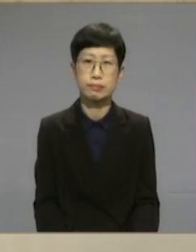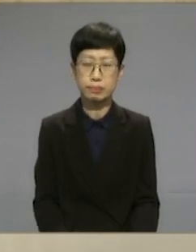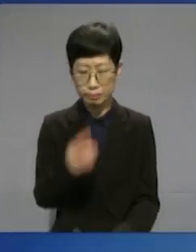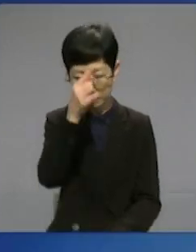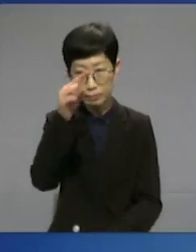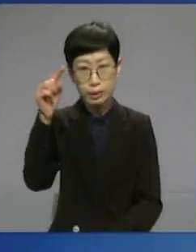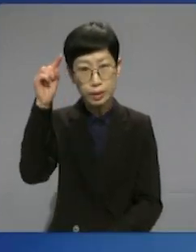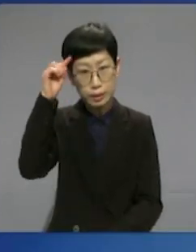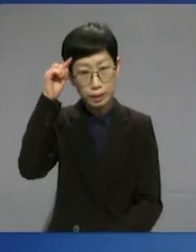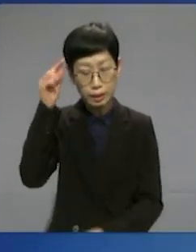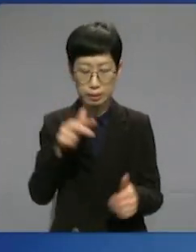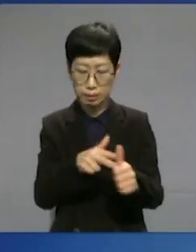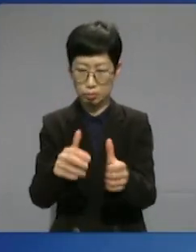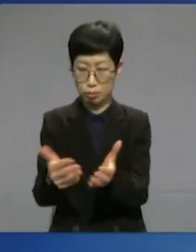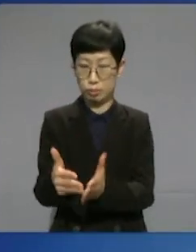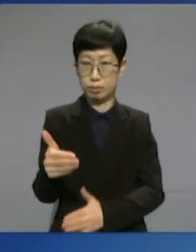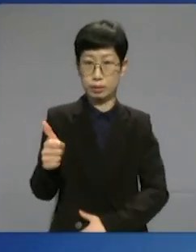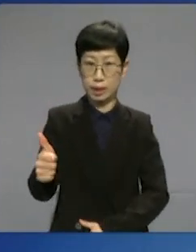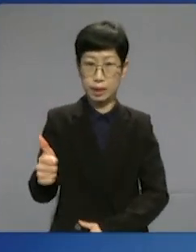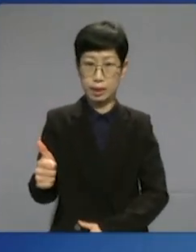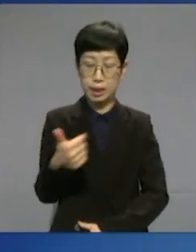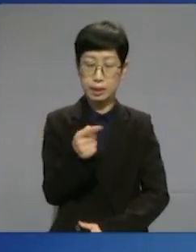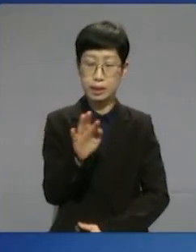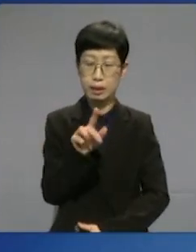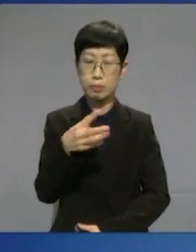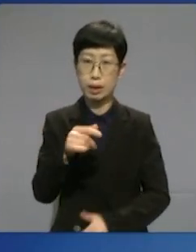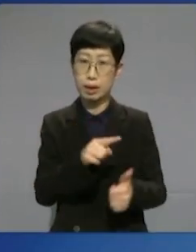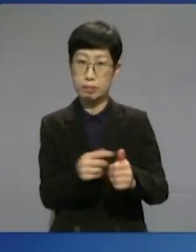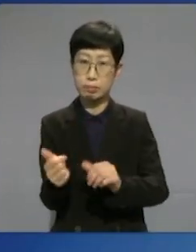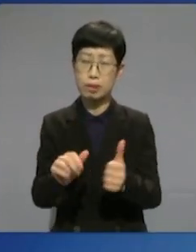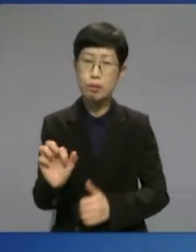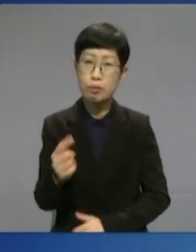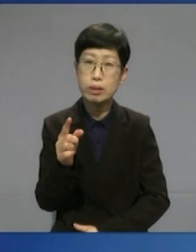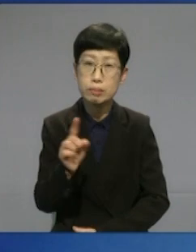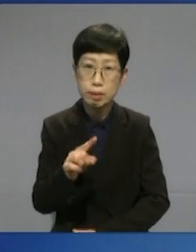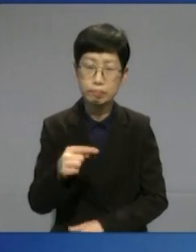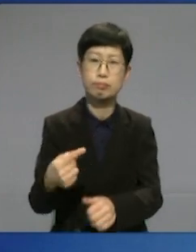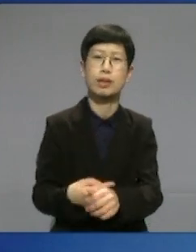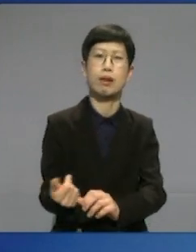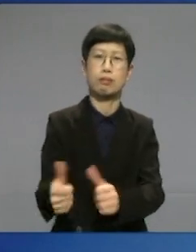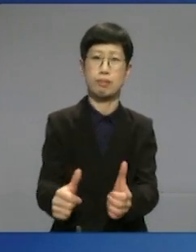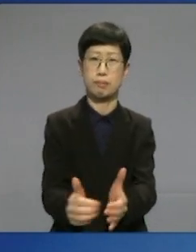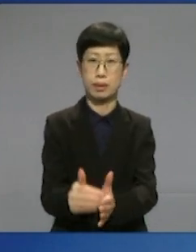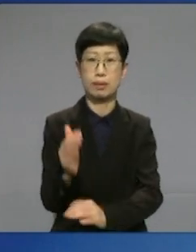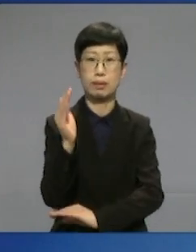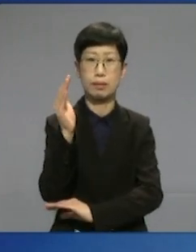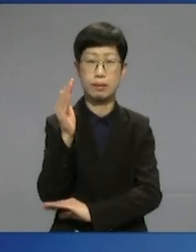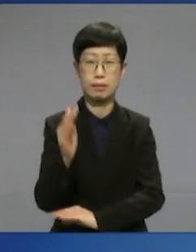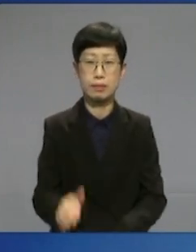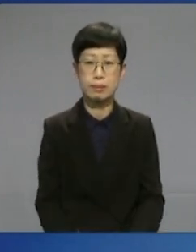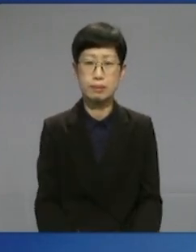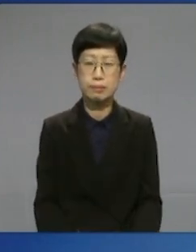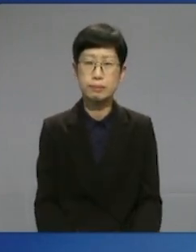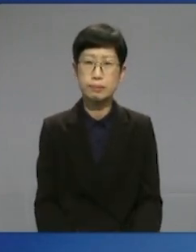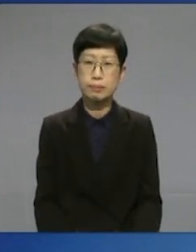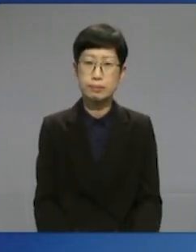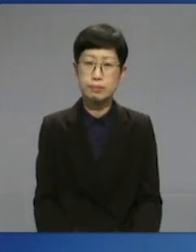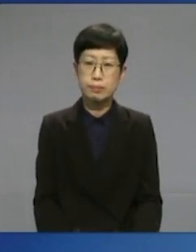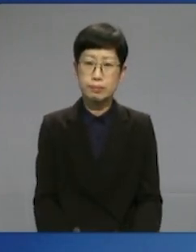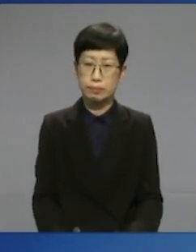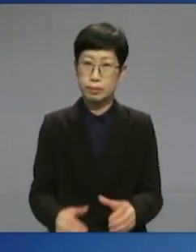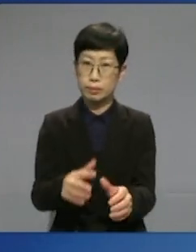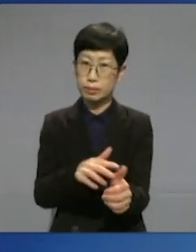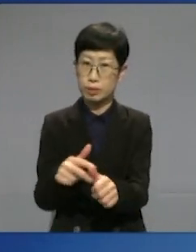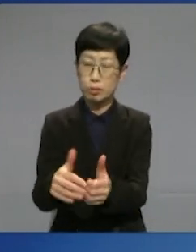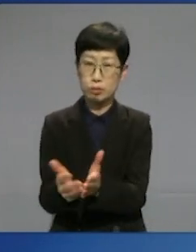러시아 대외정보국 국장이 알렉세이 나발리의 사망 원인은 자연사라고 주장했습니다. 세르게이 나리시킨 국장은